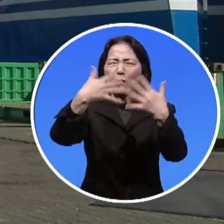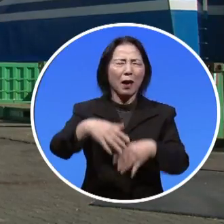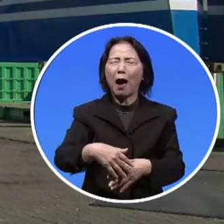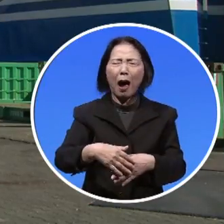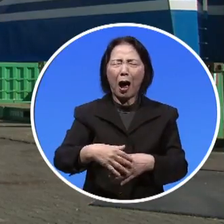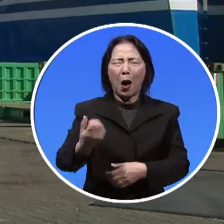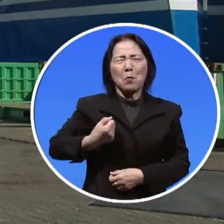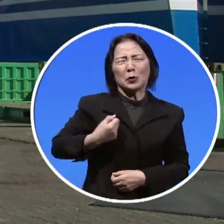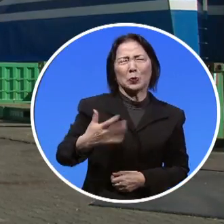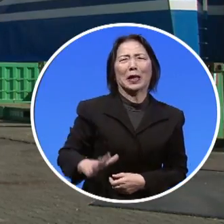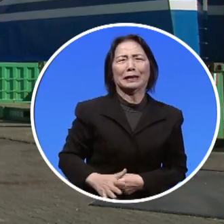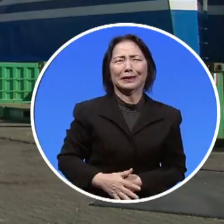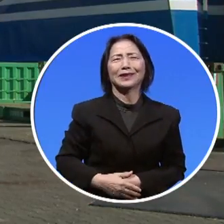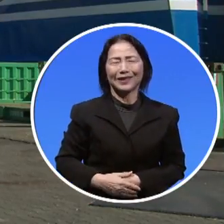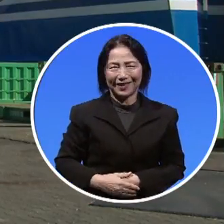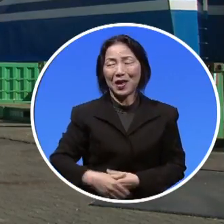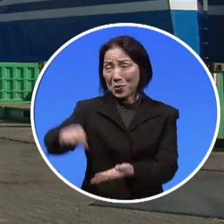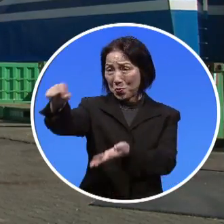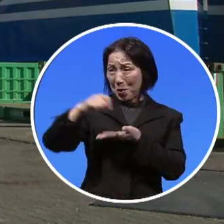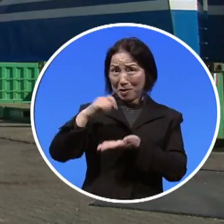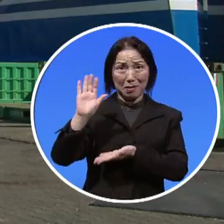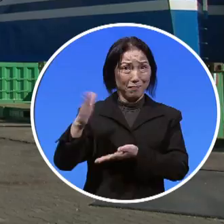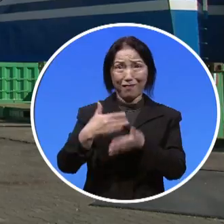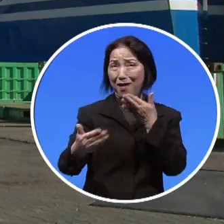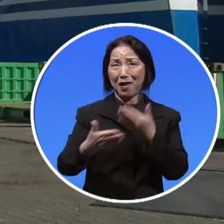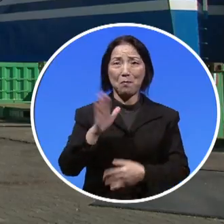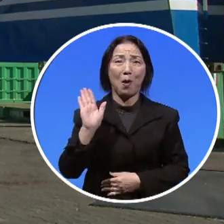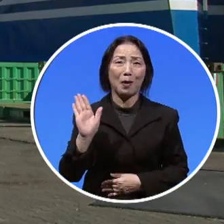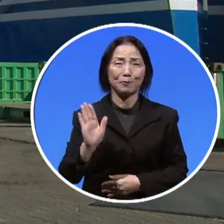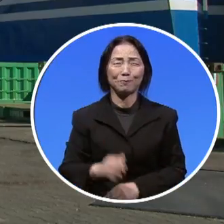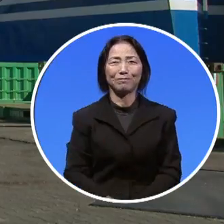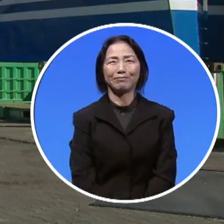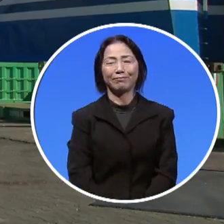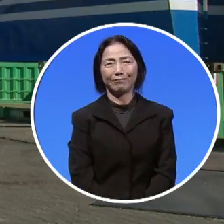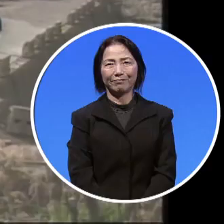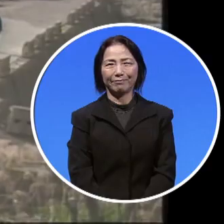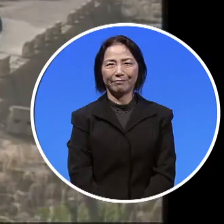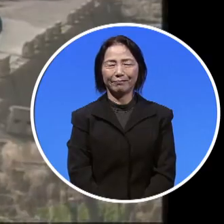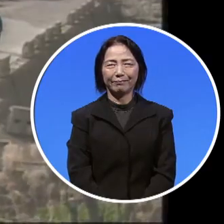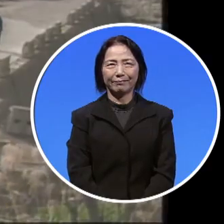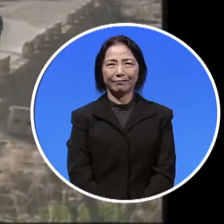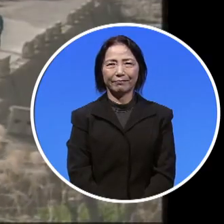映画ばっかりじゃあお待ちよくないっそういうことがありました